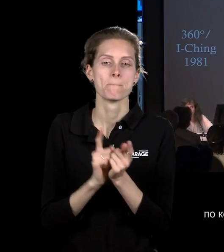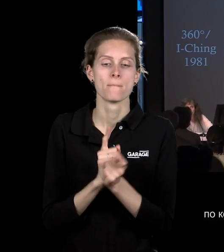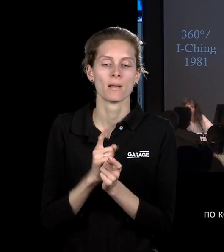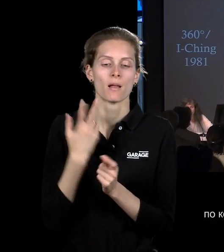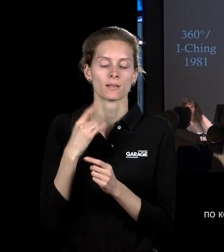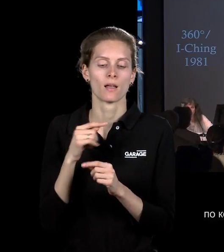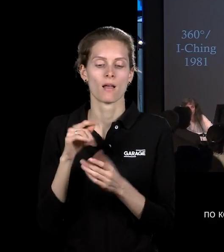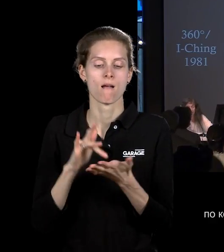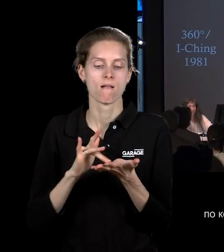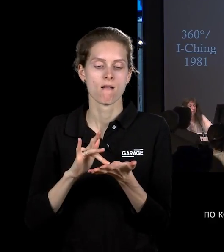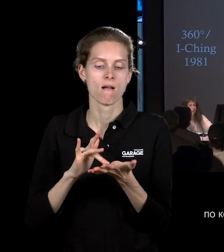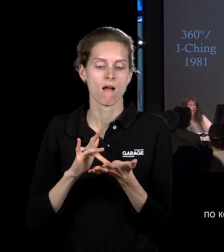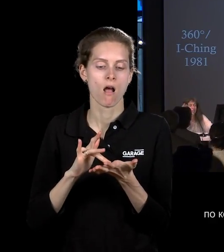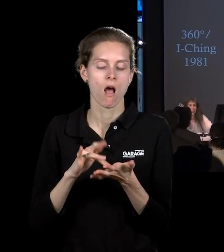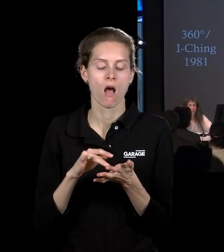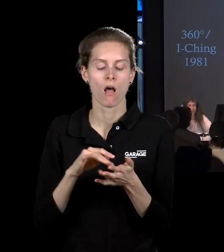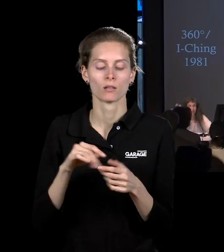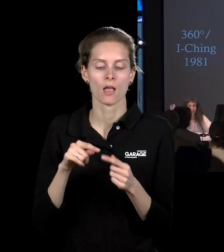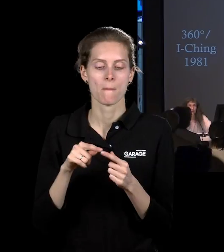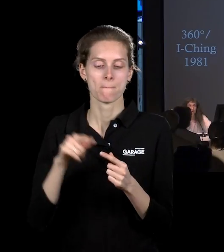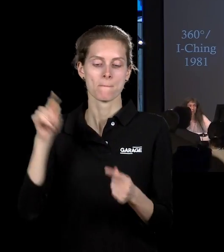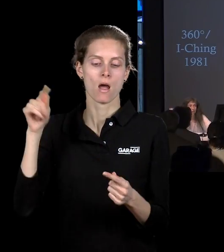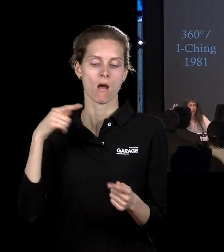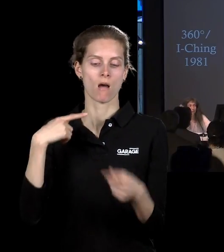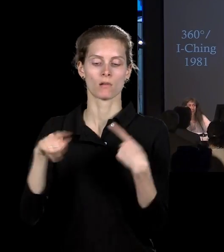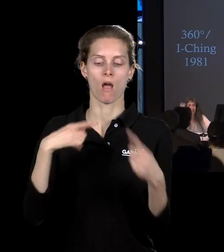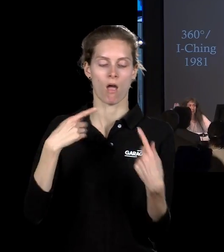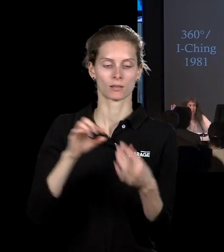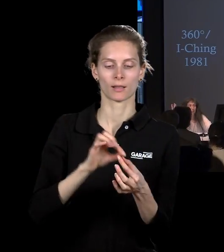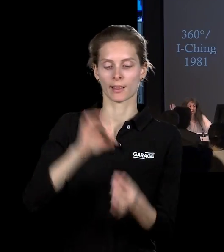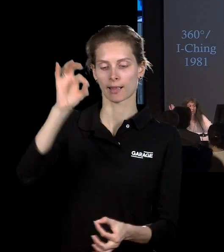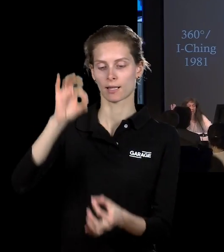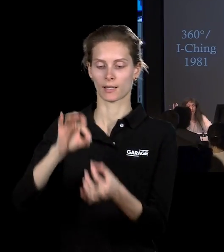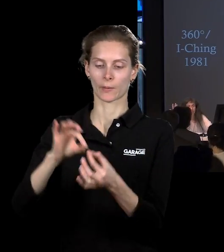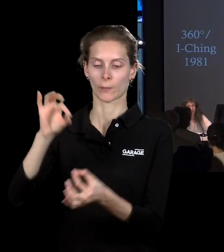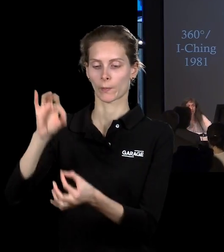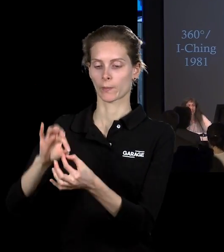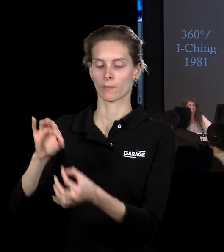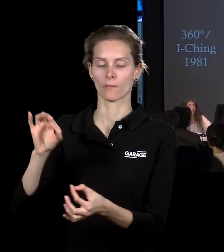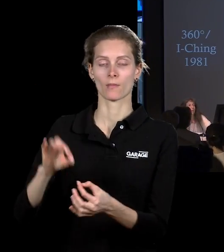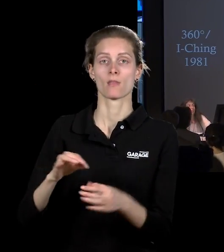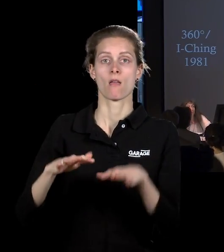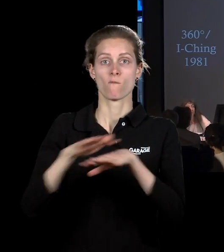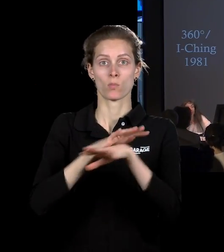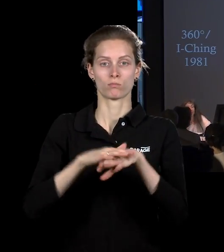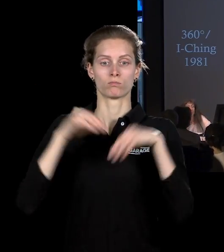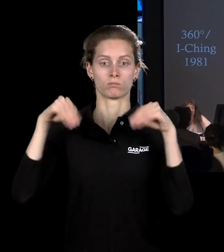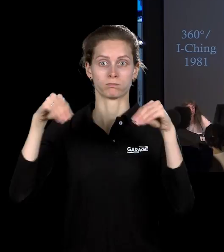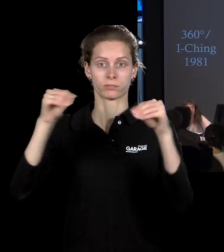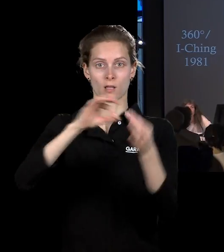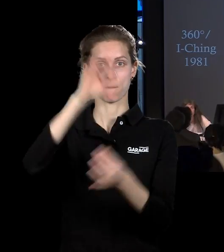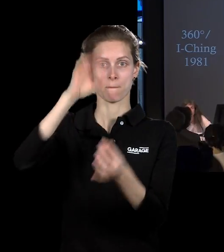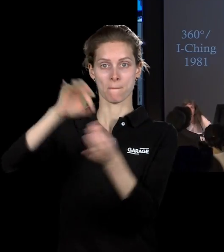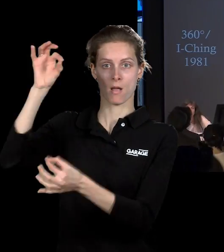палочек различной длины. Вот эти палочки он представляет, которые размещаются в пространстве, которые